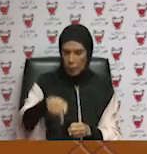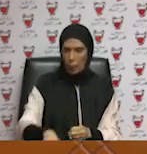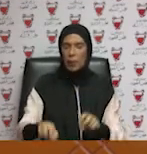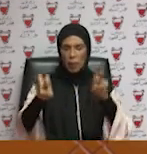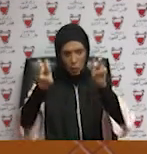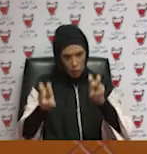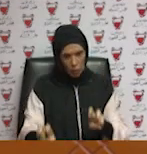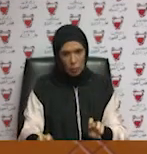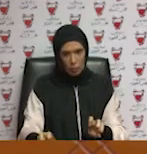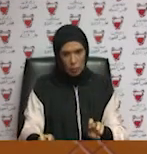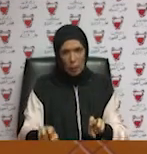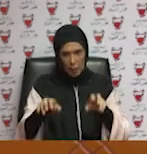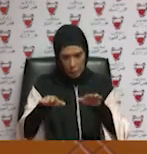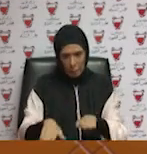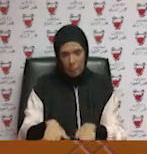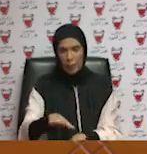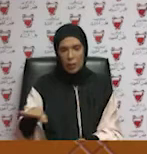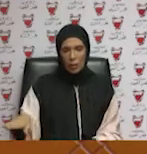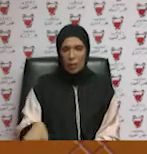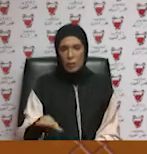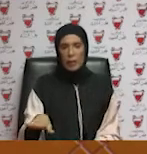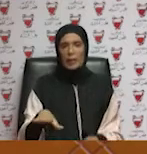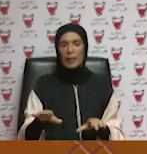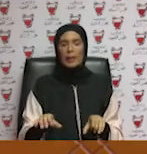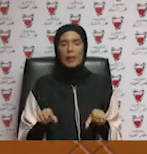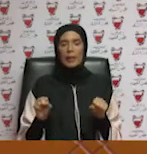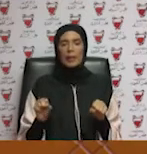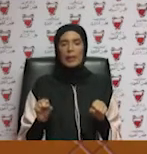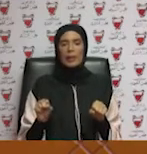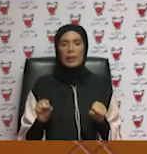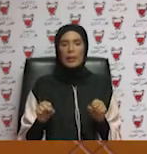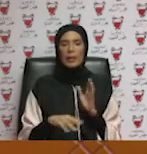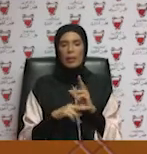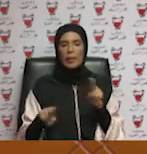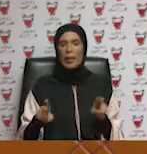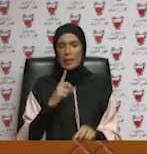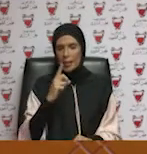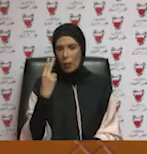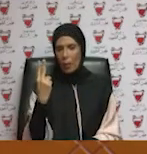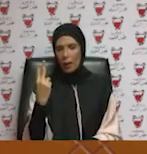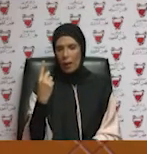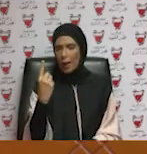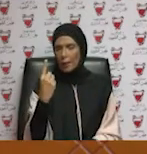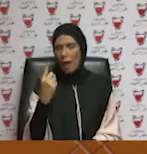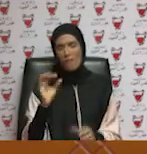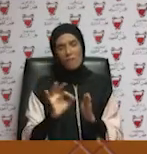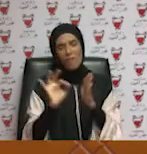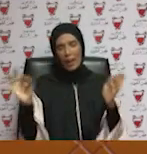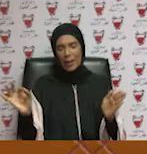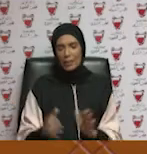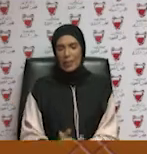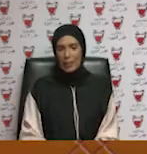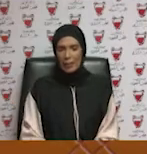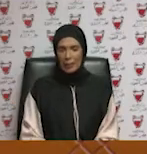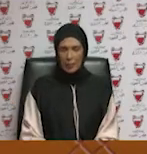حتى أن ينعقد المجلس الوطني، وبالتالي ينتهي الأمر أن يبقى الترخيص لمدة سنة واحدة في حال